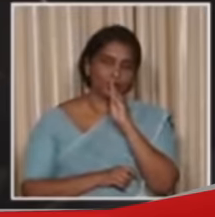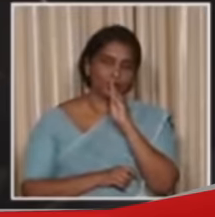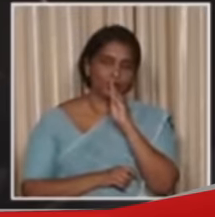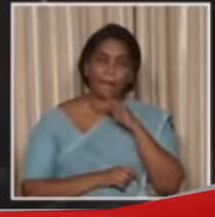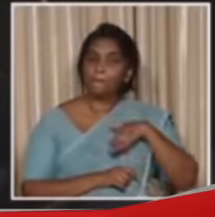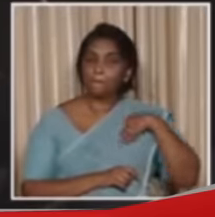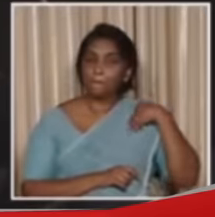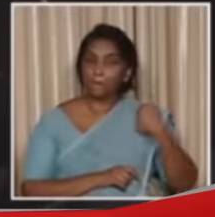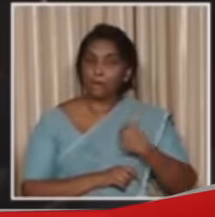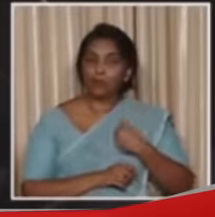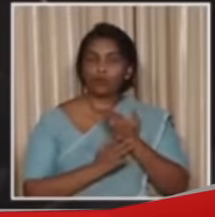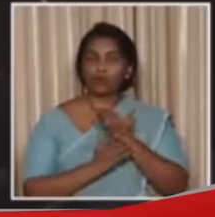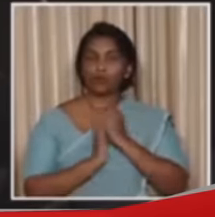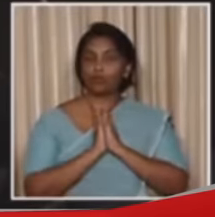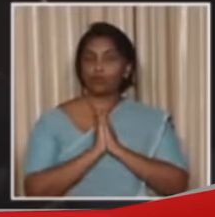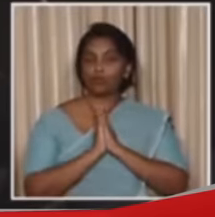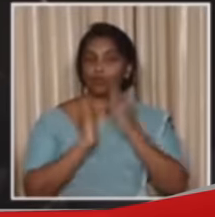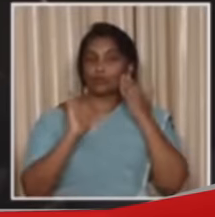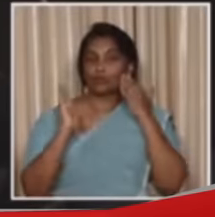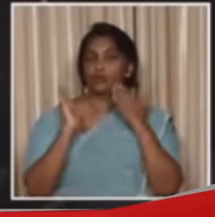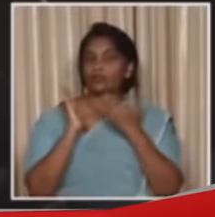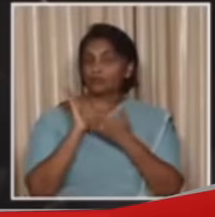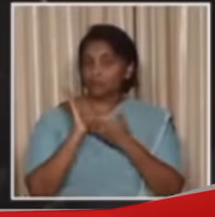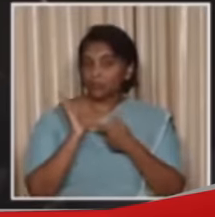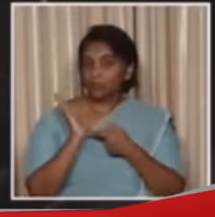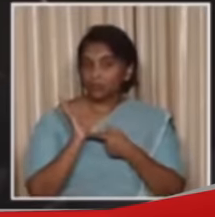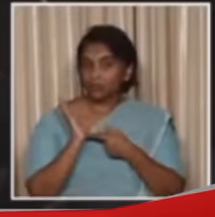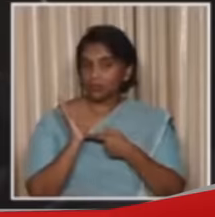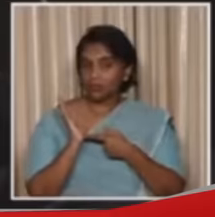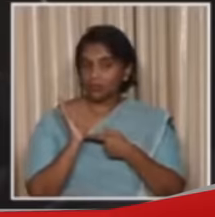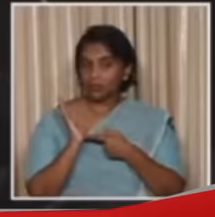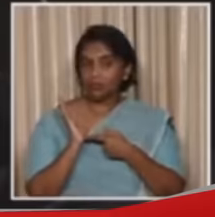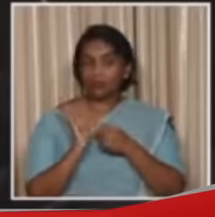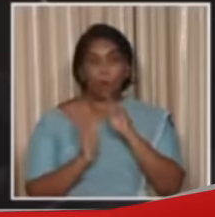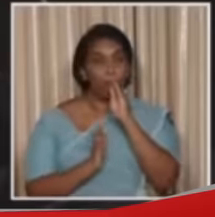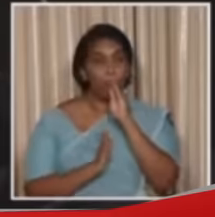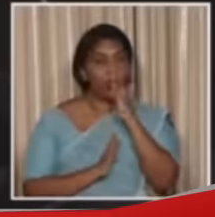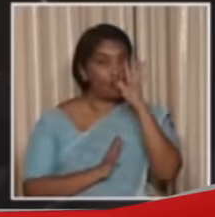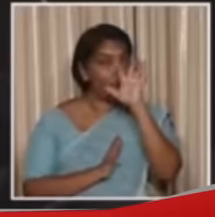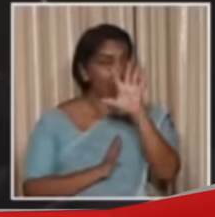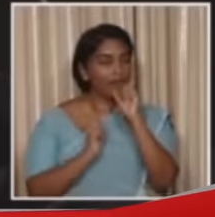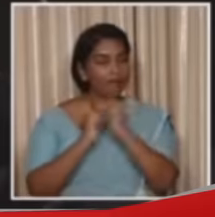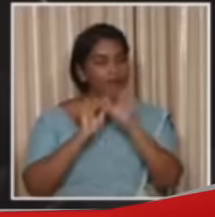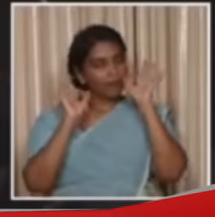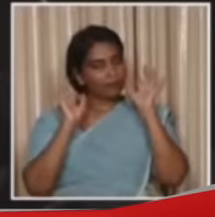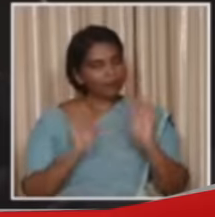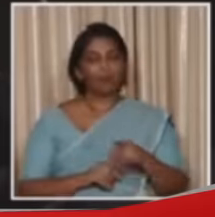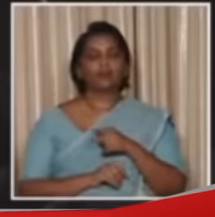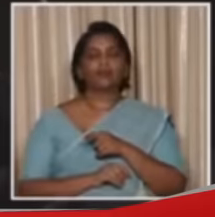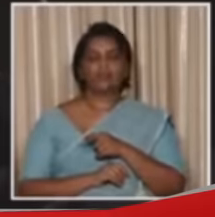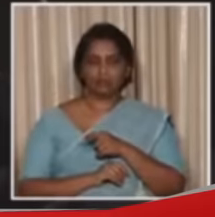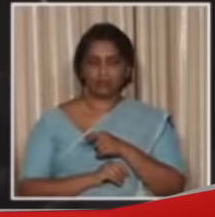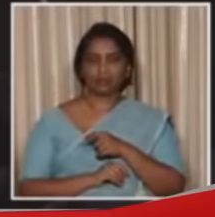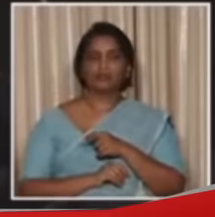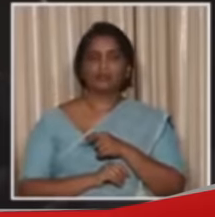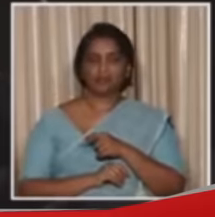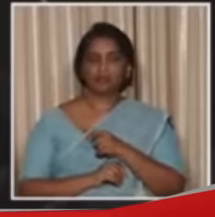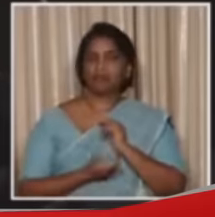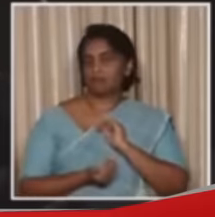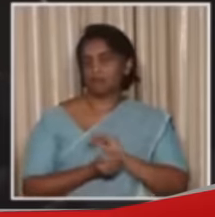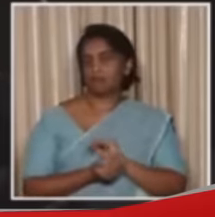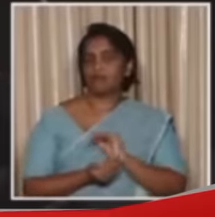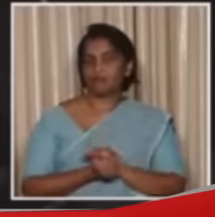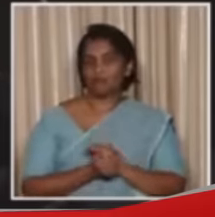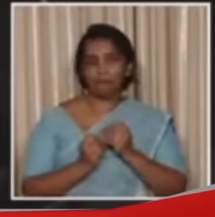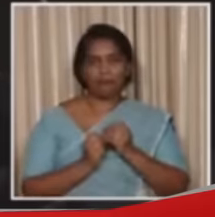මූලික බුද්ධ දර්ශනයේ තියෙන පස්පව් ටික නොකරින්. එතකොට ඒකවත් ආරක්ෂා